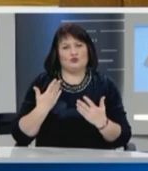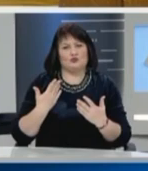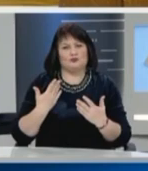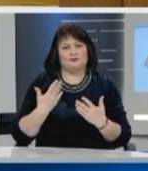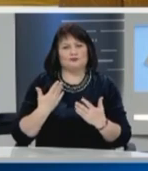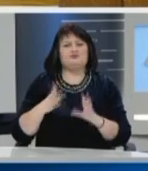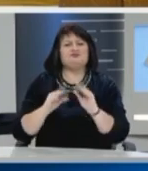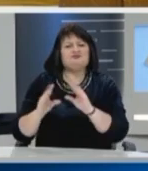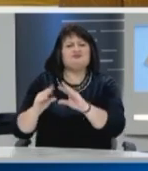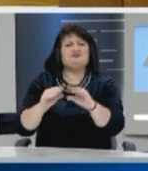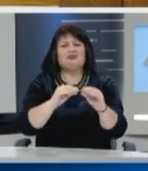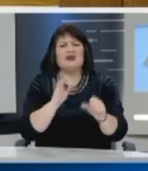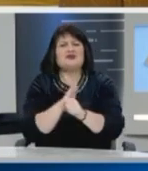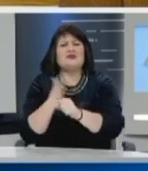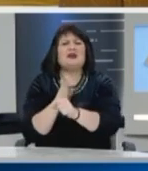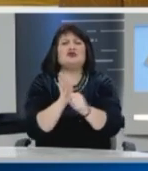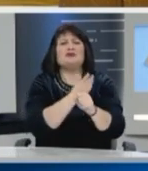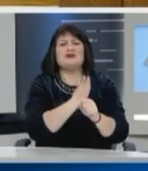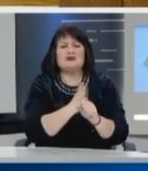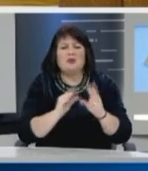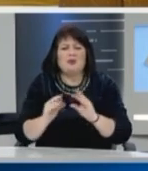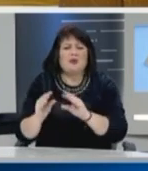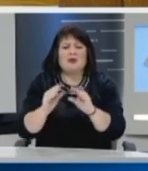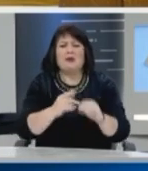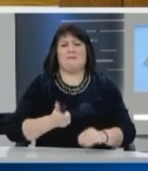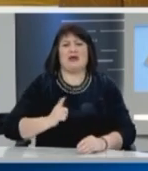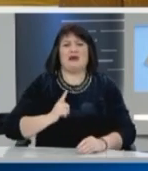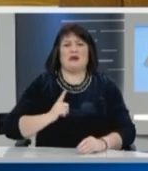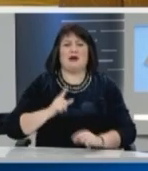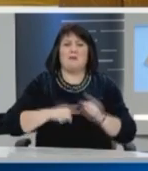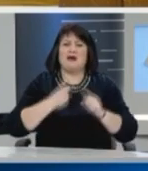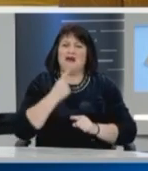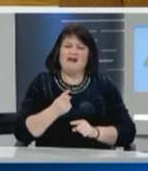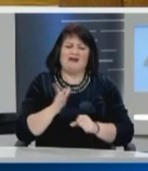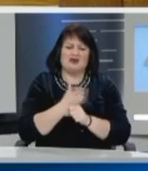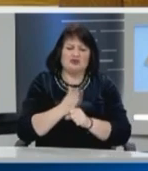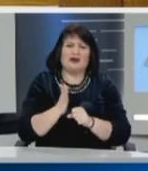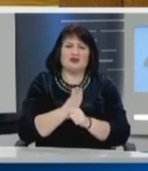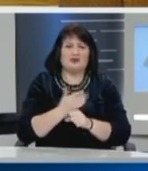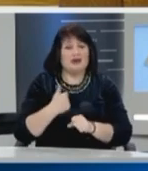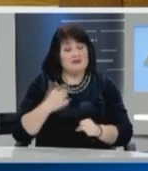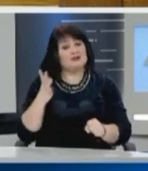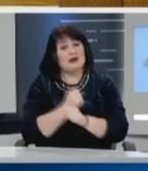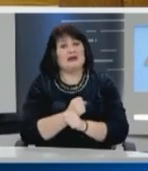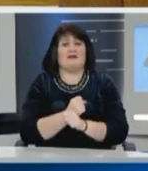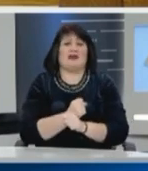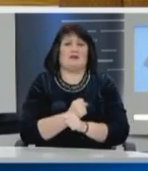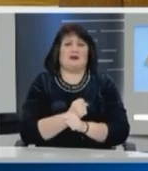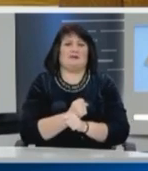συνεχείς καταστροφολογικές προβλέψεις, τις Κασάνδρες, καταφέραμε να